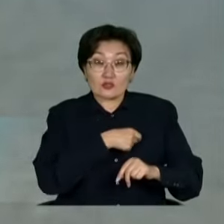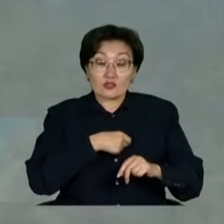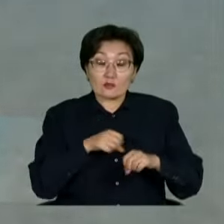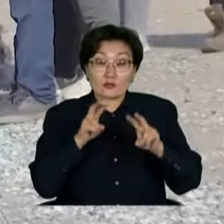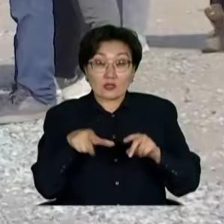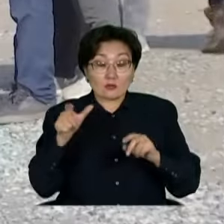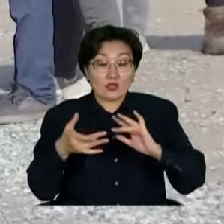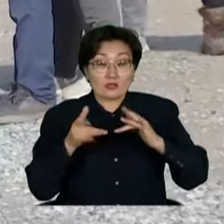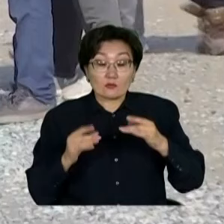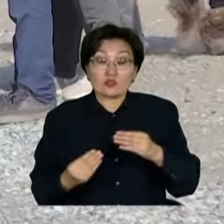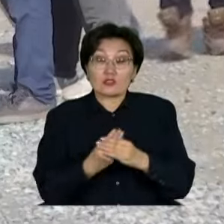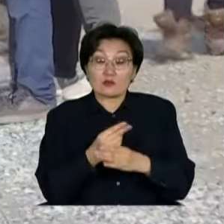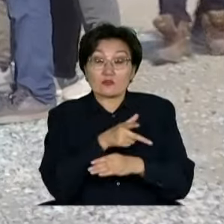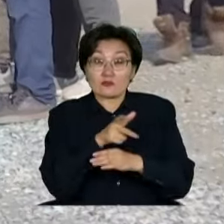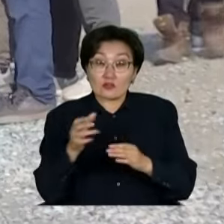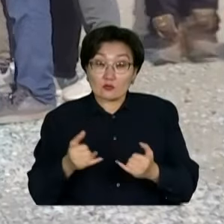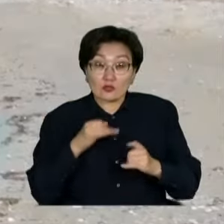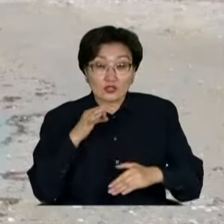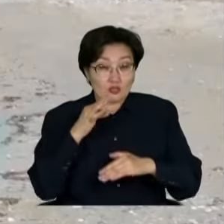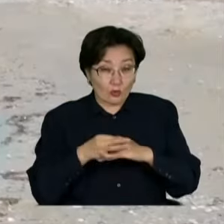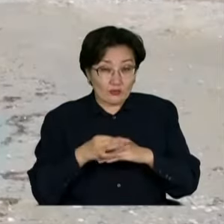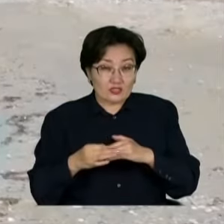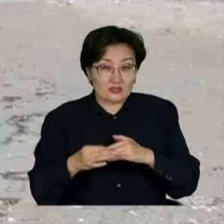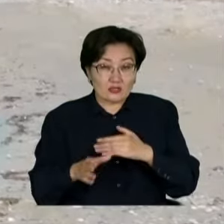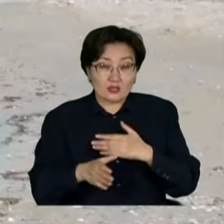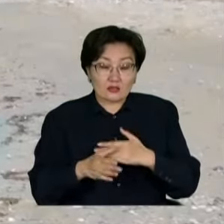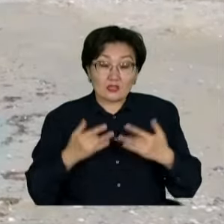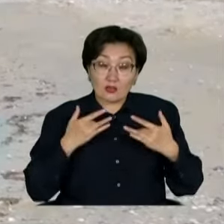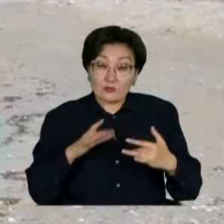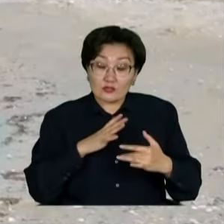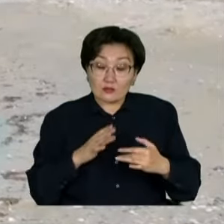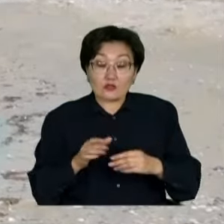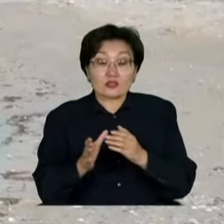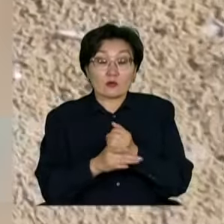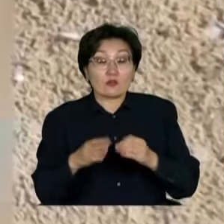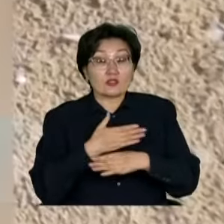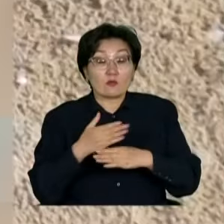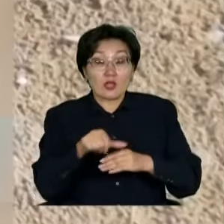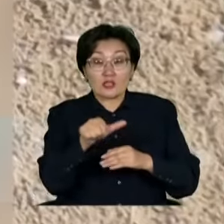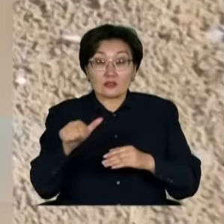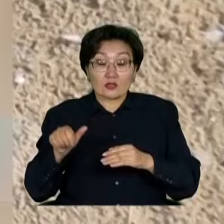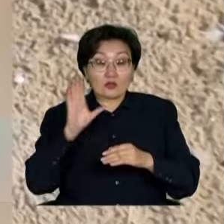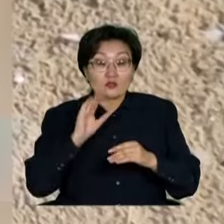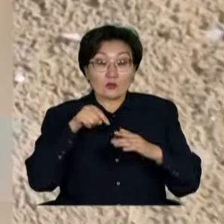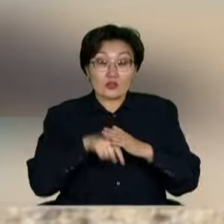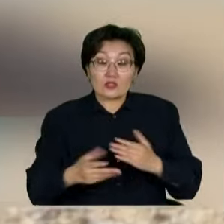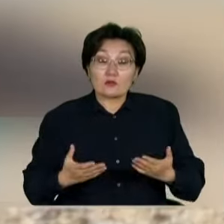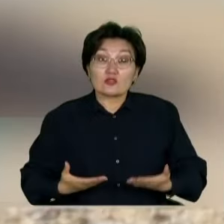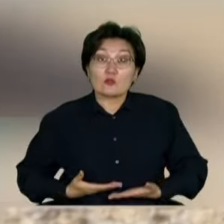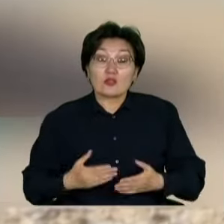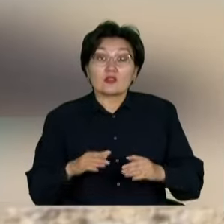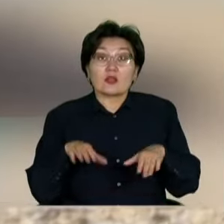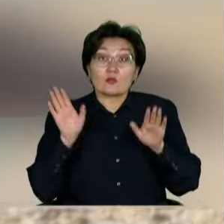маманы ғаламторға жүктеген видео үшін жауап берсін деген талап қойыпты. Себебі ит балықтан бөлек жағада суда мекендейтін құстар мен